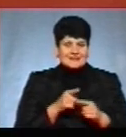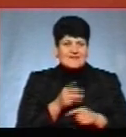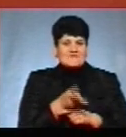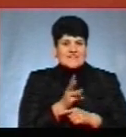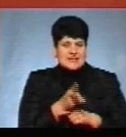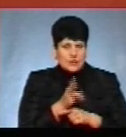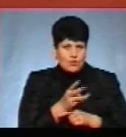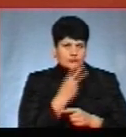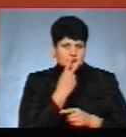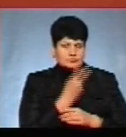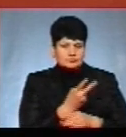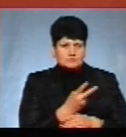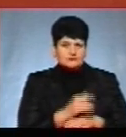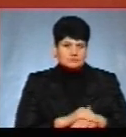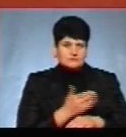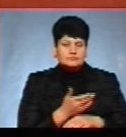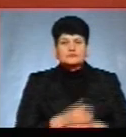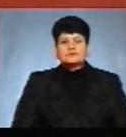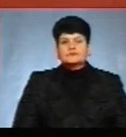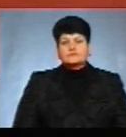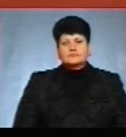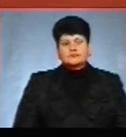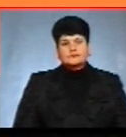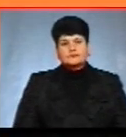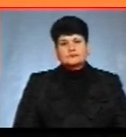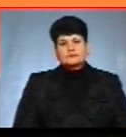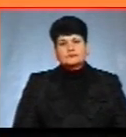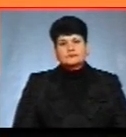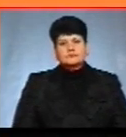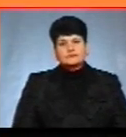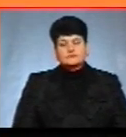стосовно цього відеоматеріал, я пропоную зараз його переглянути, тоді ми повернемося.